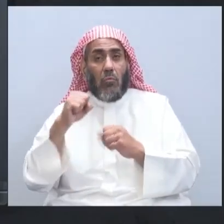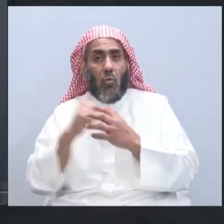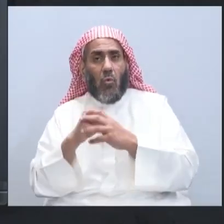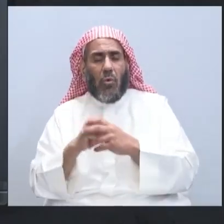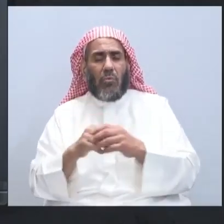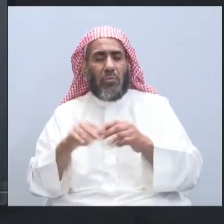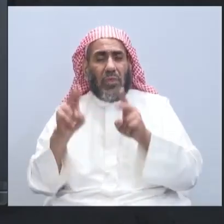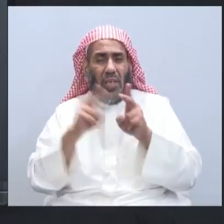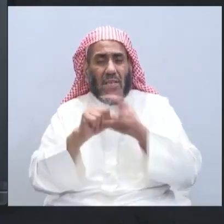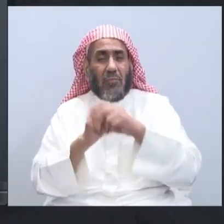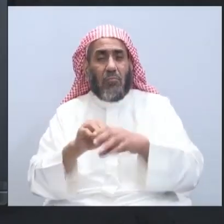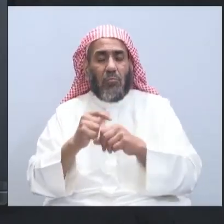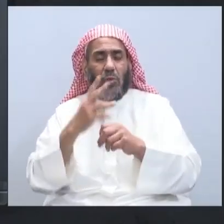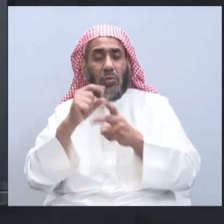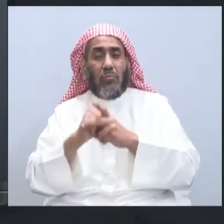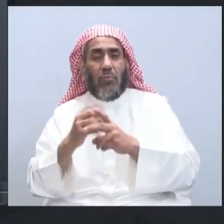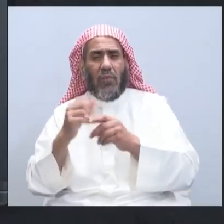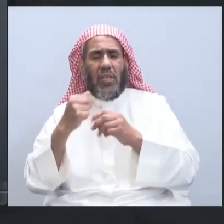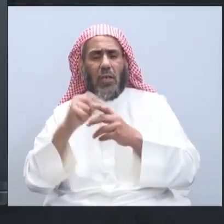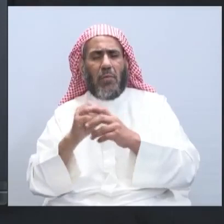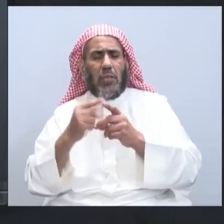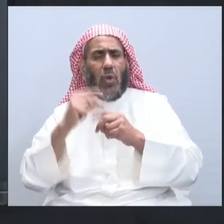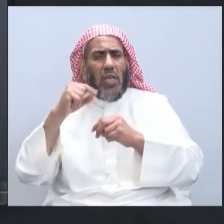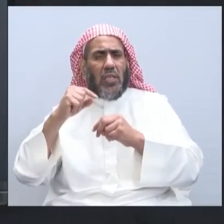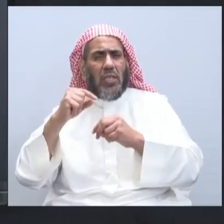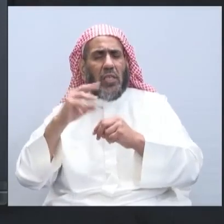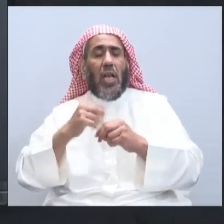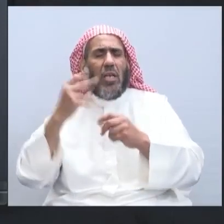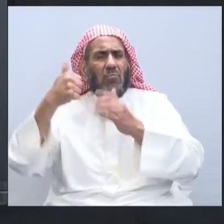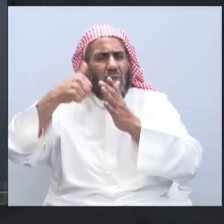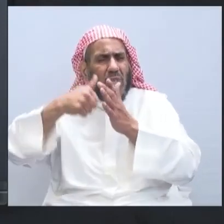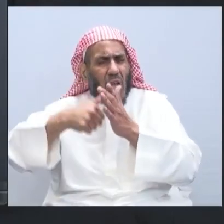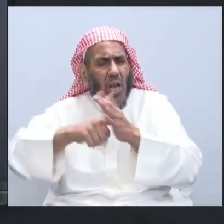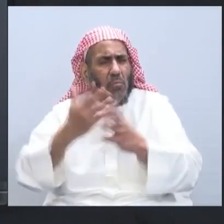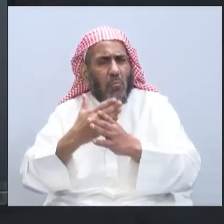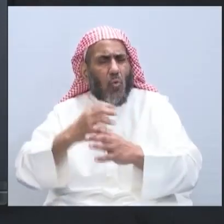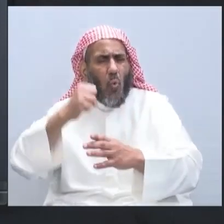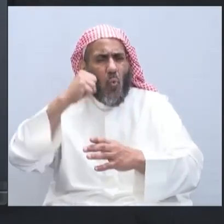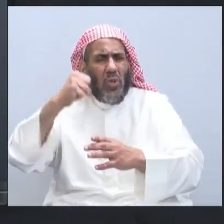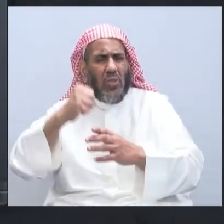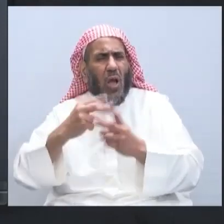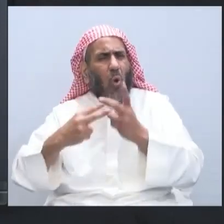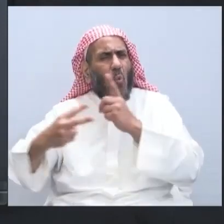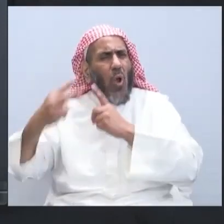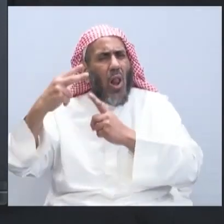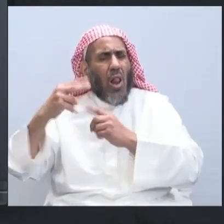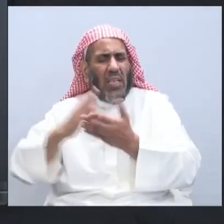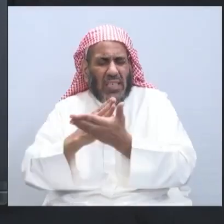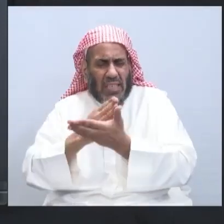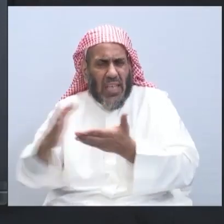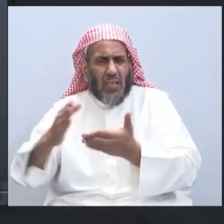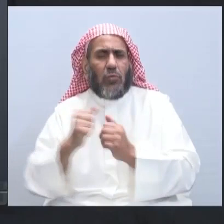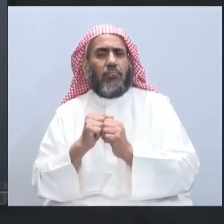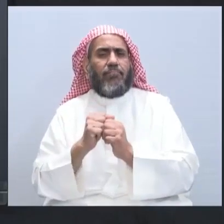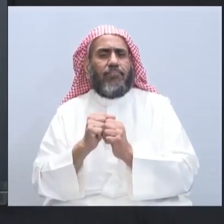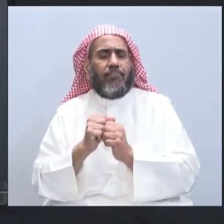الى الى التقليد الى الادب القديم الذي كان في العصر العباسي وعصر ايضا الجاهلي لقوته فهم حاول يعني والتخلص من